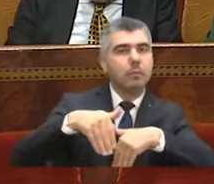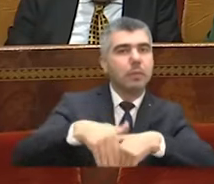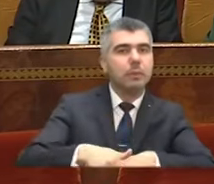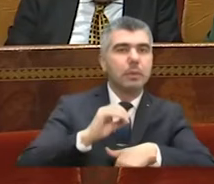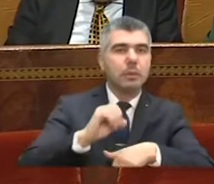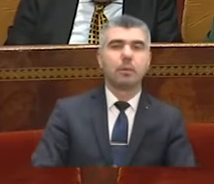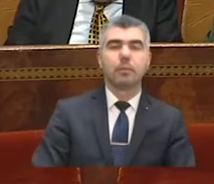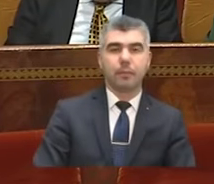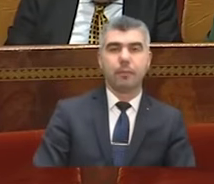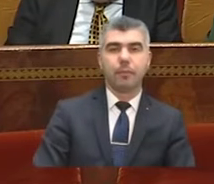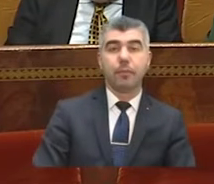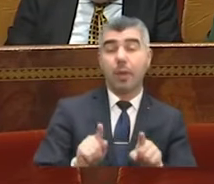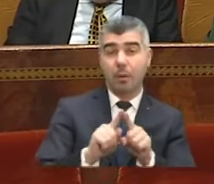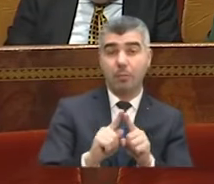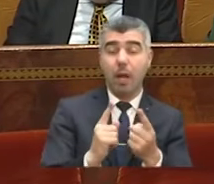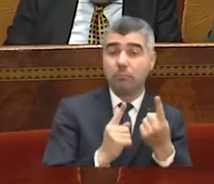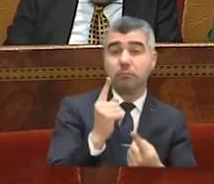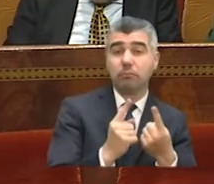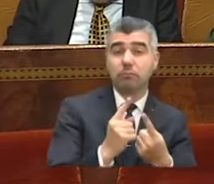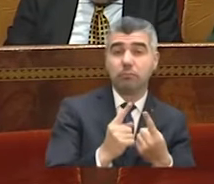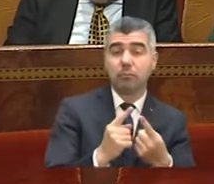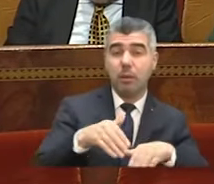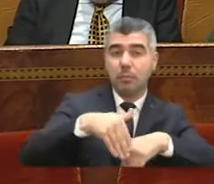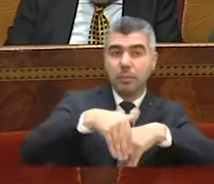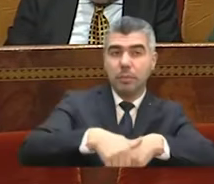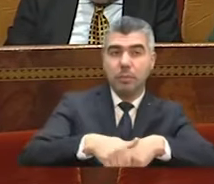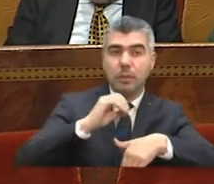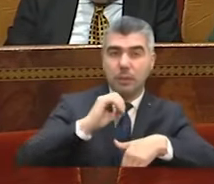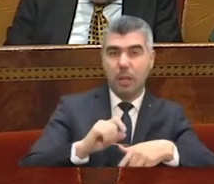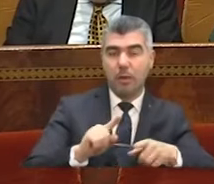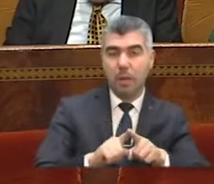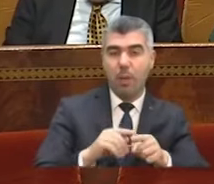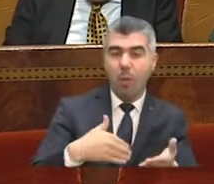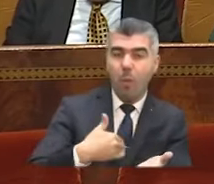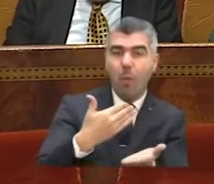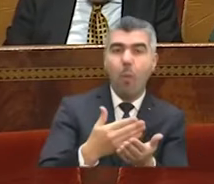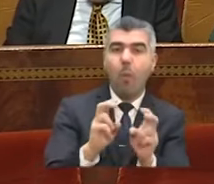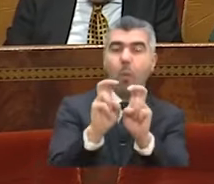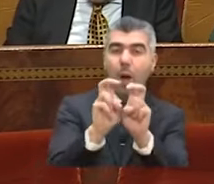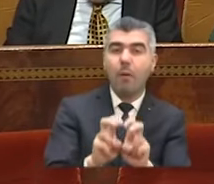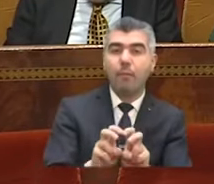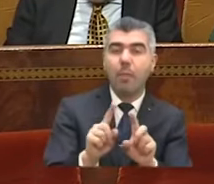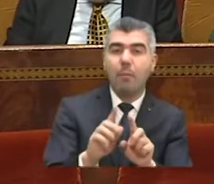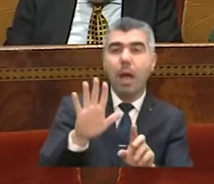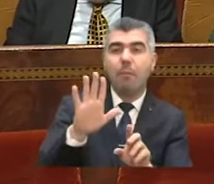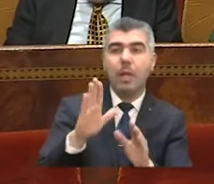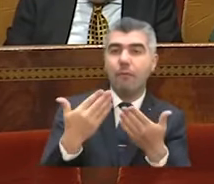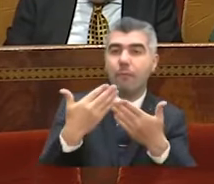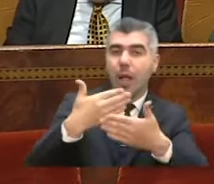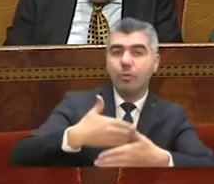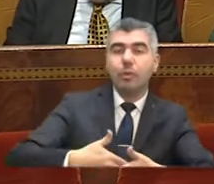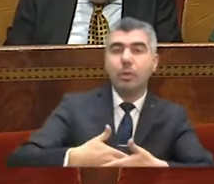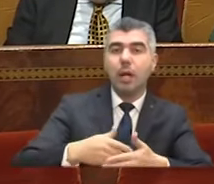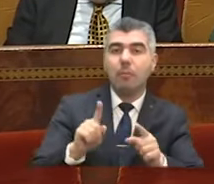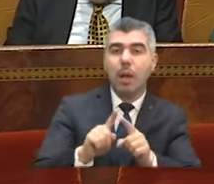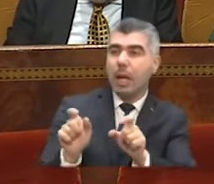كما قلت لك الوضعيه الكارثيه اللي كتعيشها مقبره الغفران، وكتوقف مع كامل الاسف مع الخمسه ديال العشيه في الدفن، كيفاش النفسيه